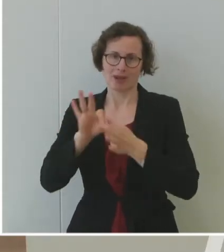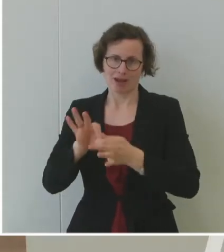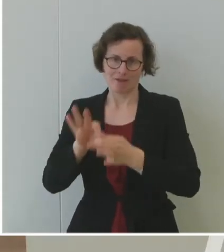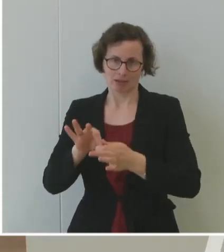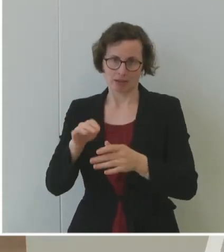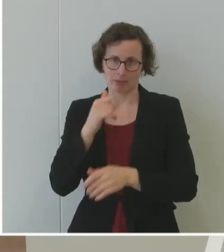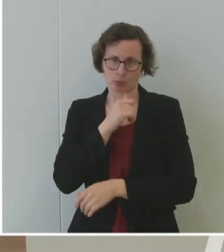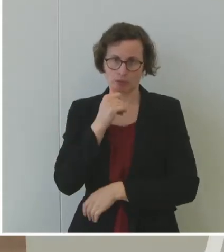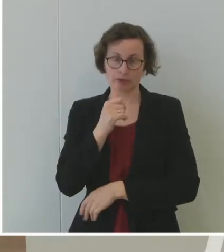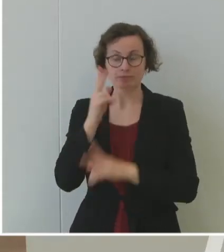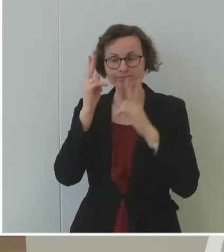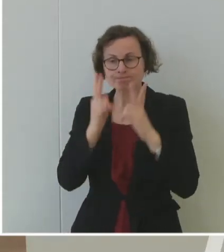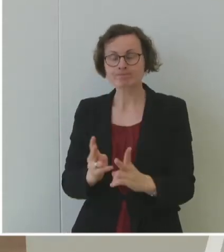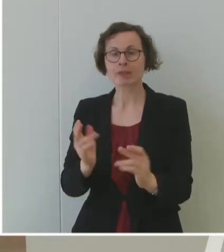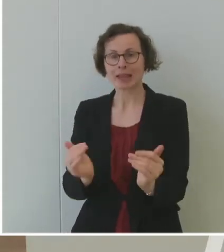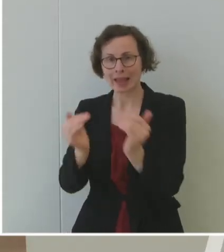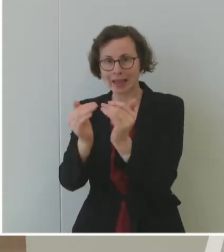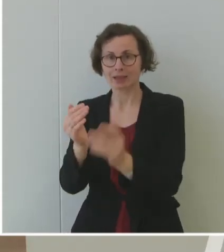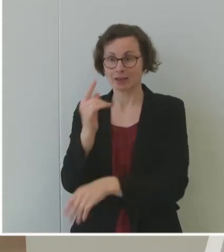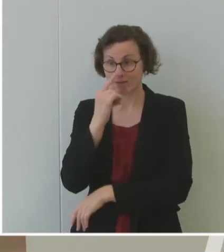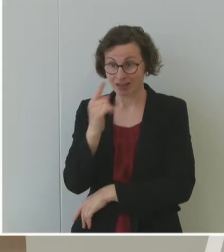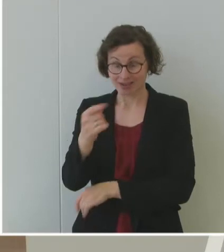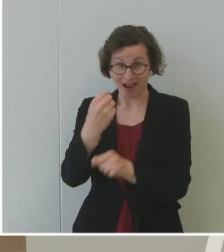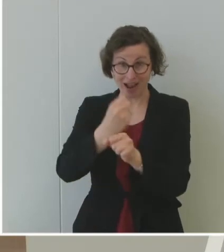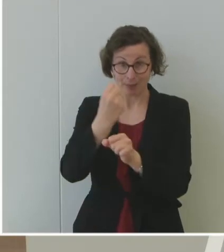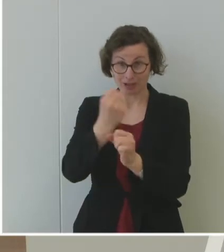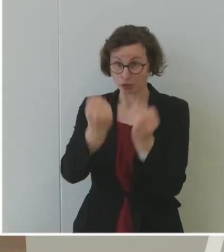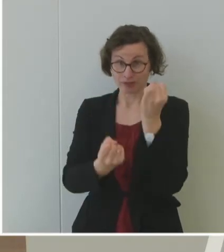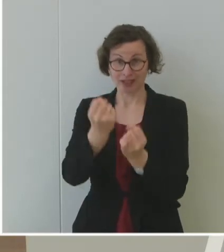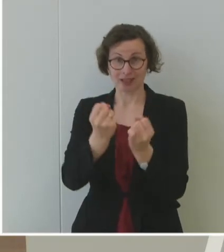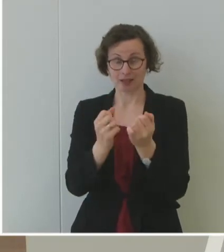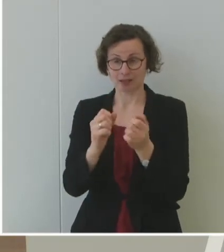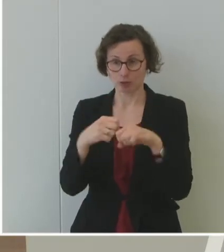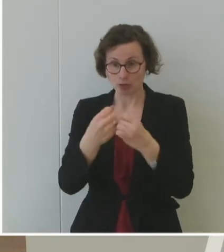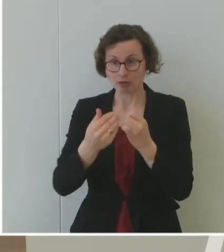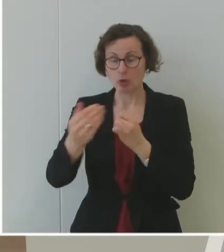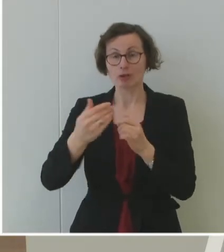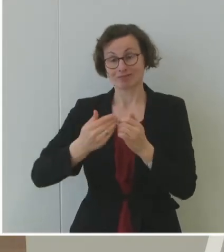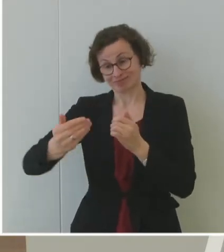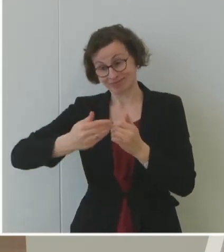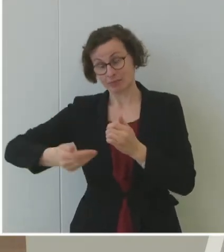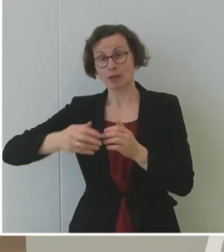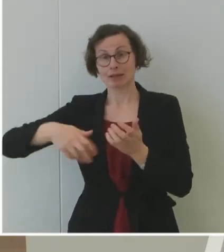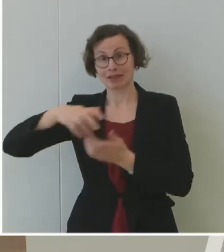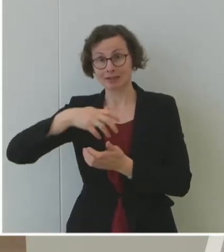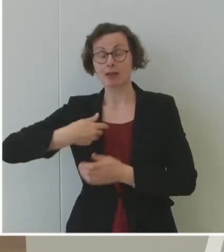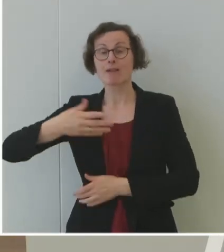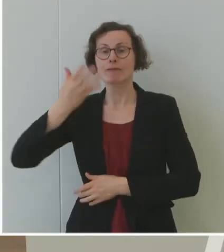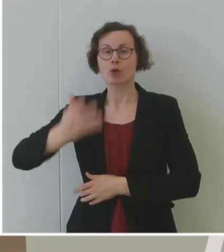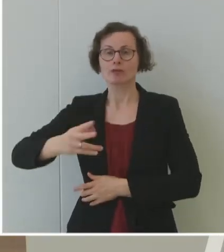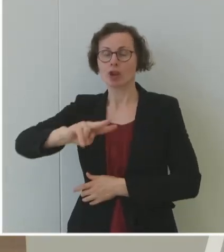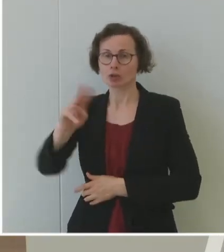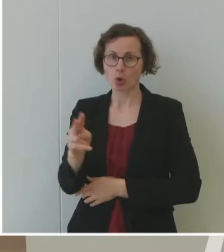hingegen, wenn sie für diese Arbeit unter schwierigsten Verhältnissen zumindest für die Zeit der Krise 500 Euro steuerfrei obendrauf